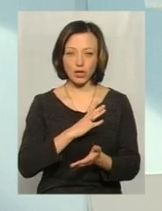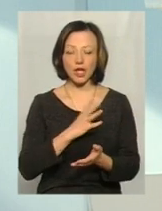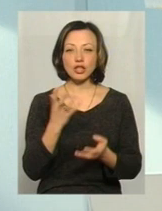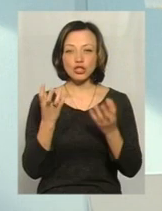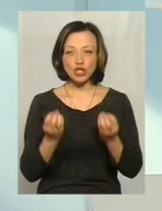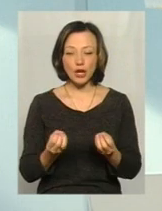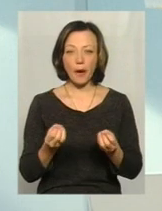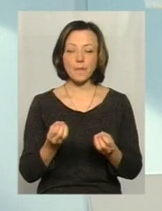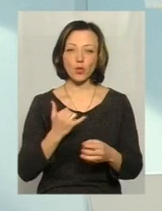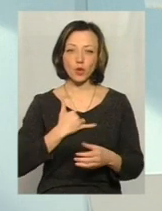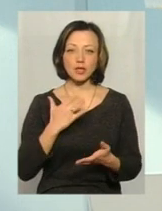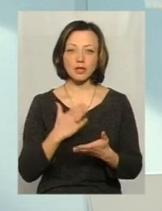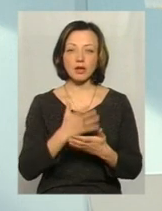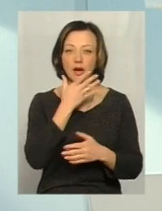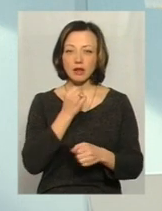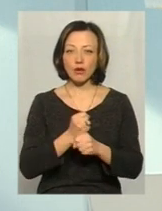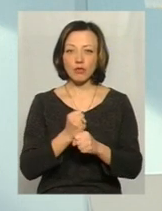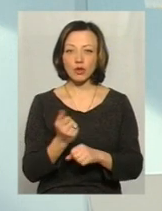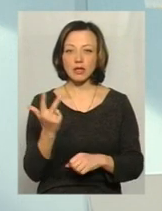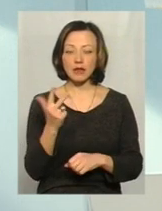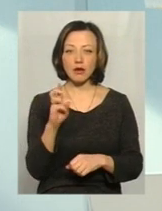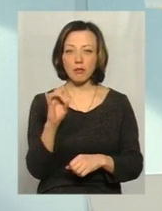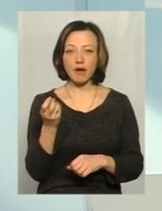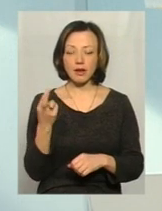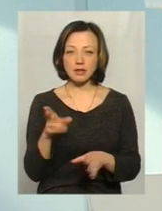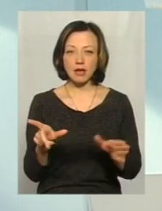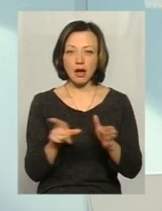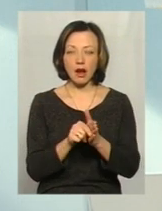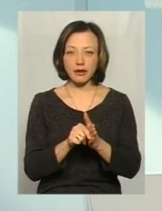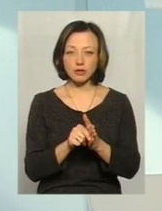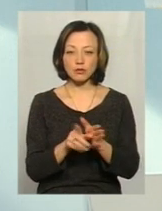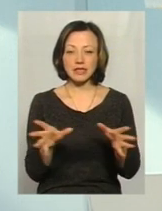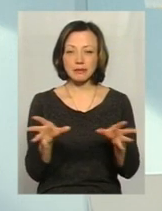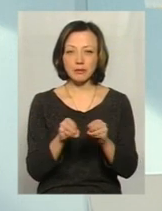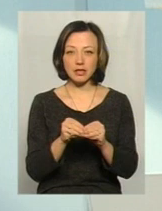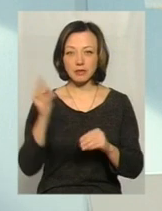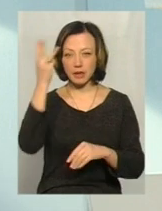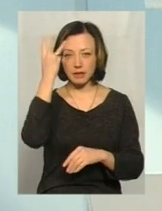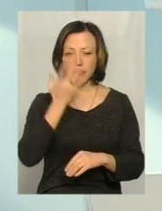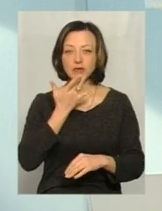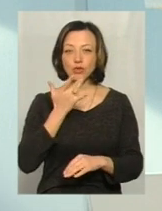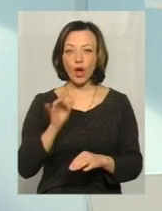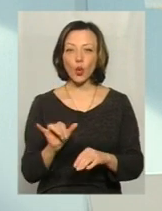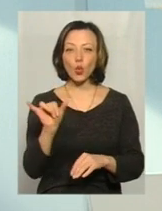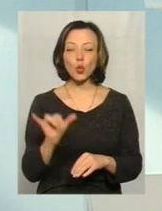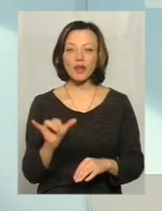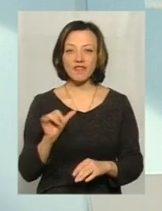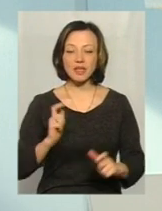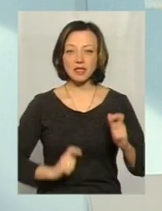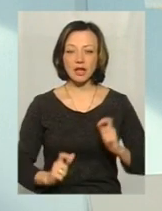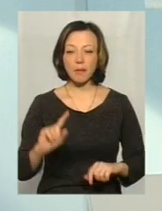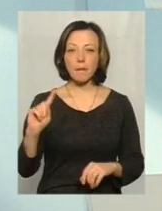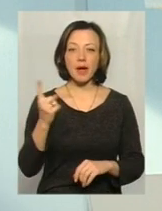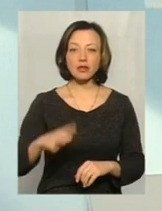маємо дуже гарну роботу 3 березня разом спільно з Хмельницьким національним університетом. Вперше на